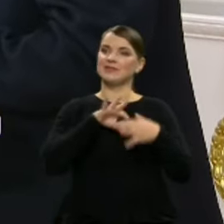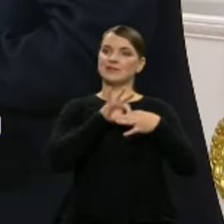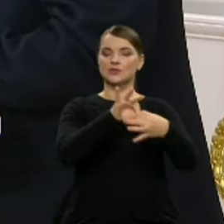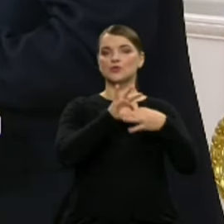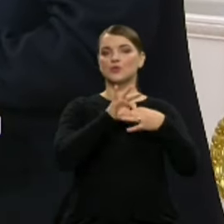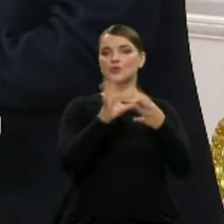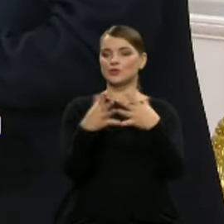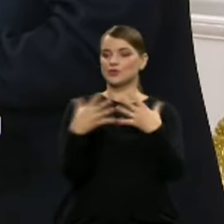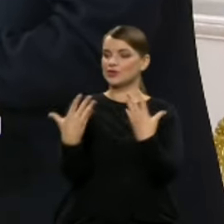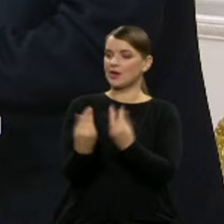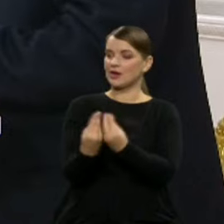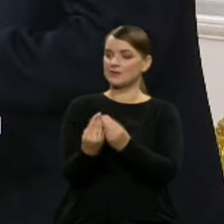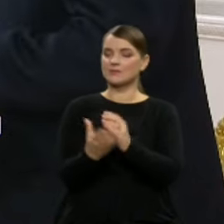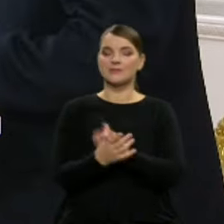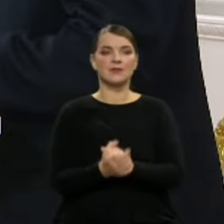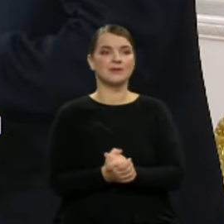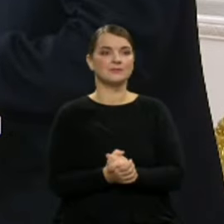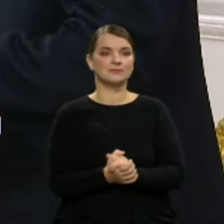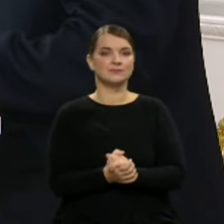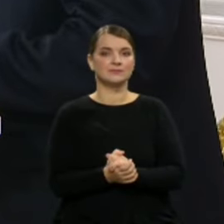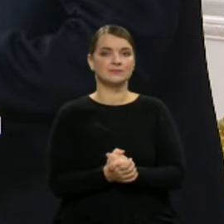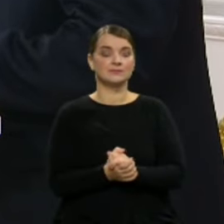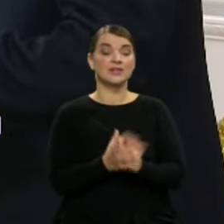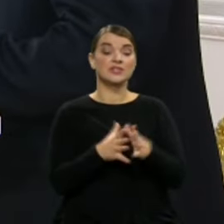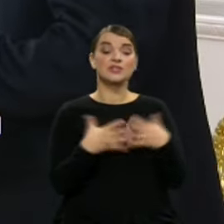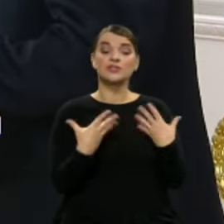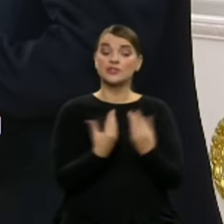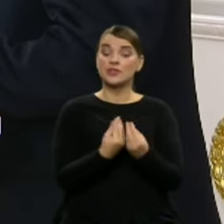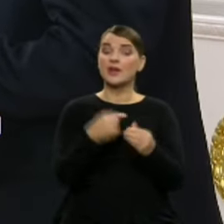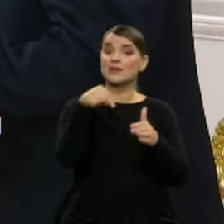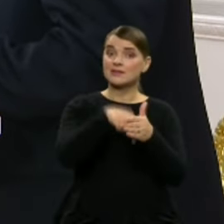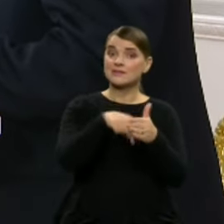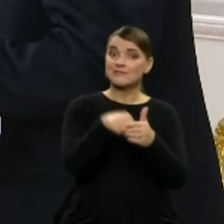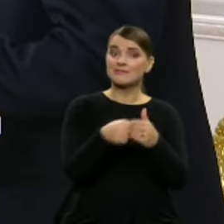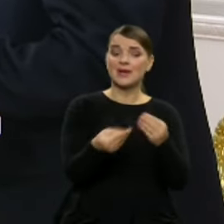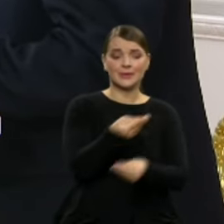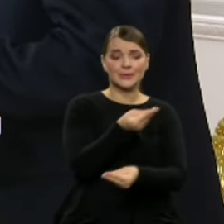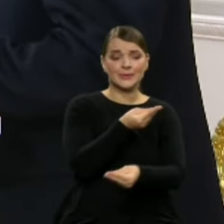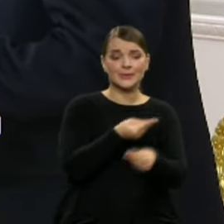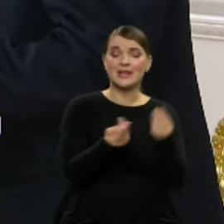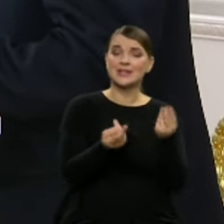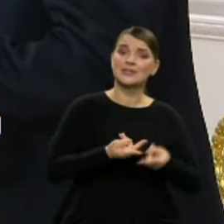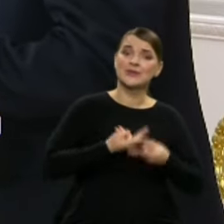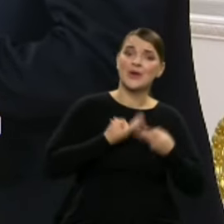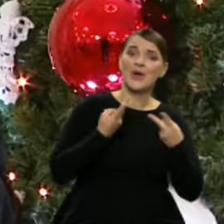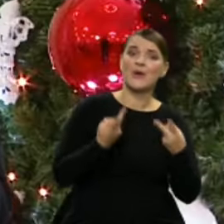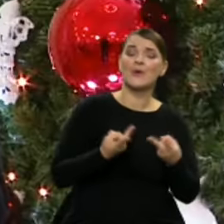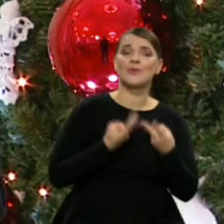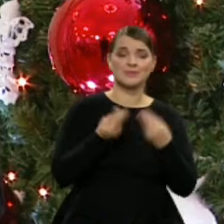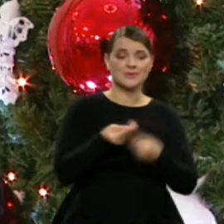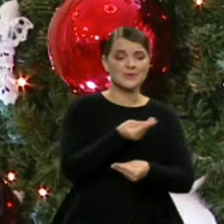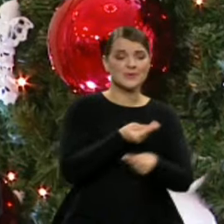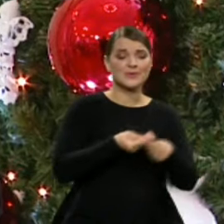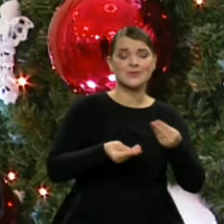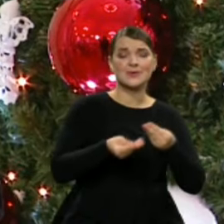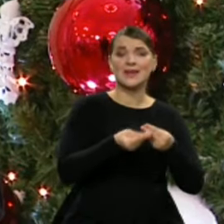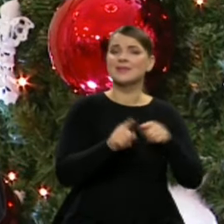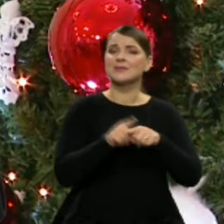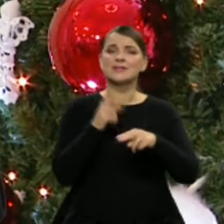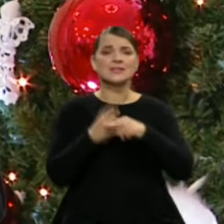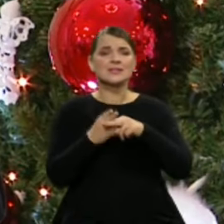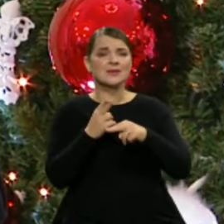šeima. Šeimoje patiriama ir dalyjamasi džiaugsmais. Ir didžiausias